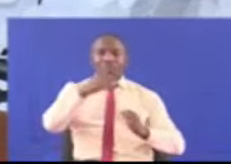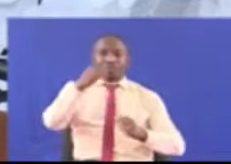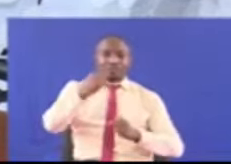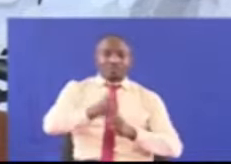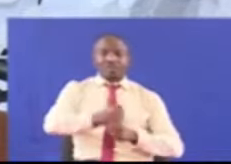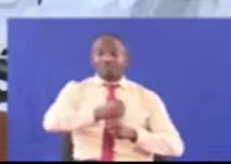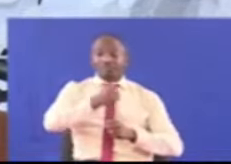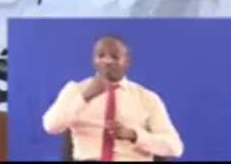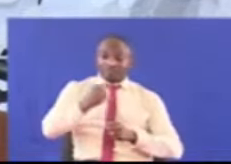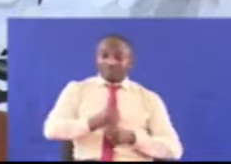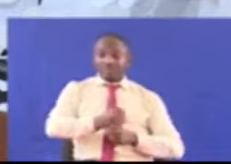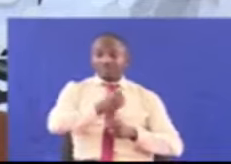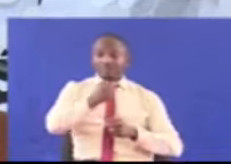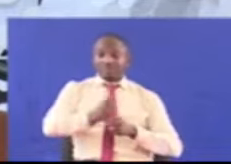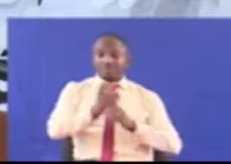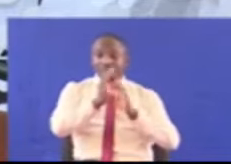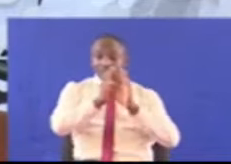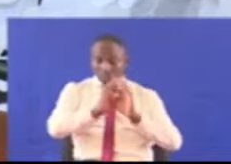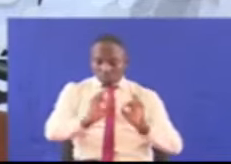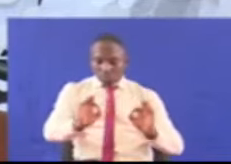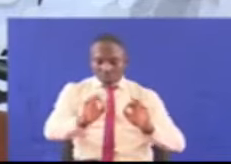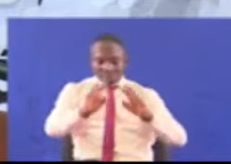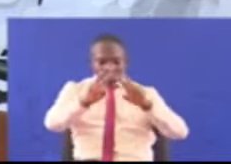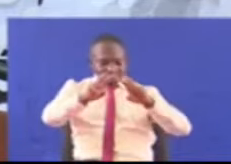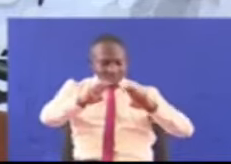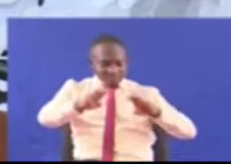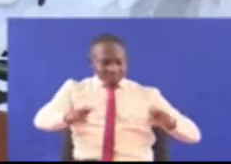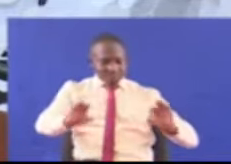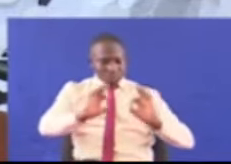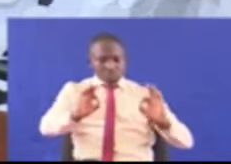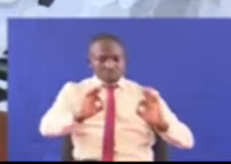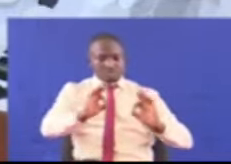wamefanya scientific uchaguzi.